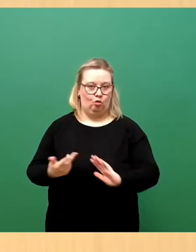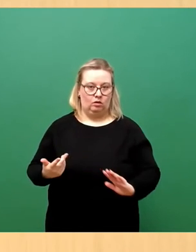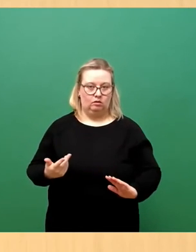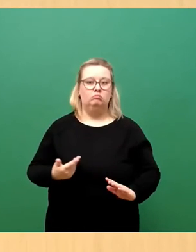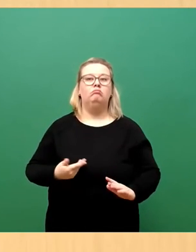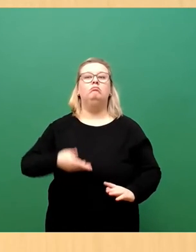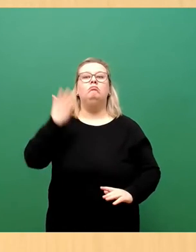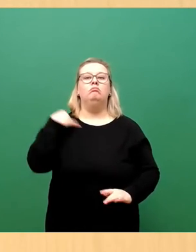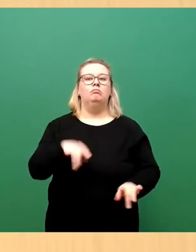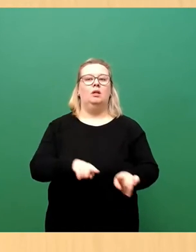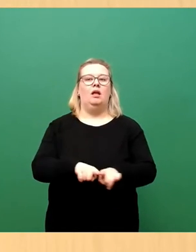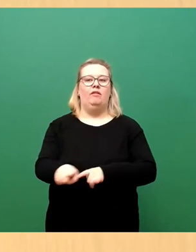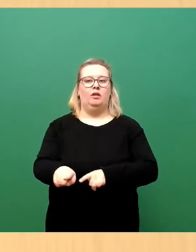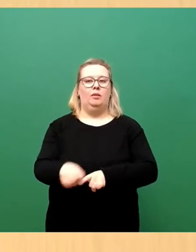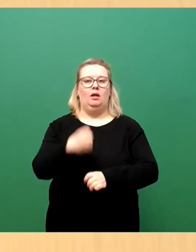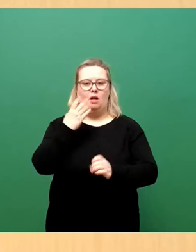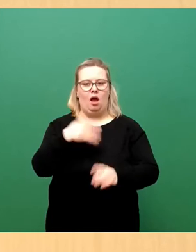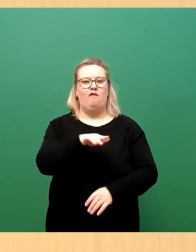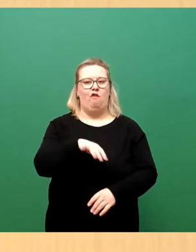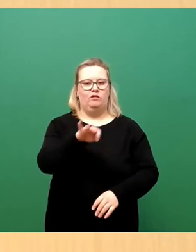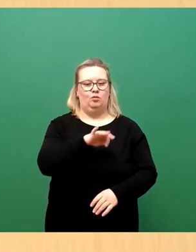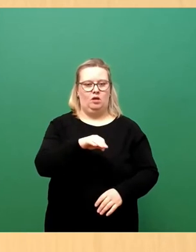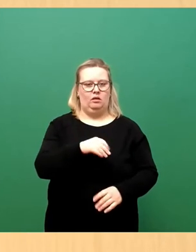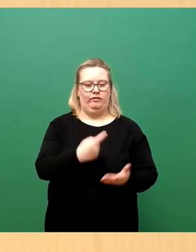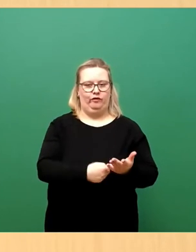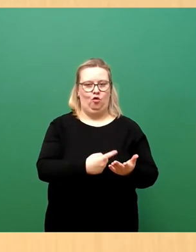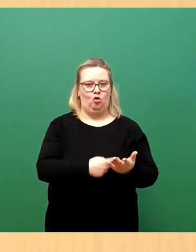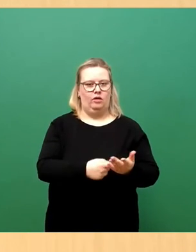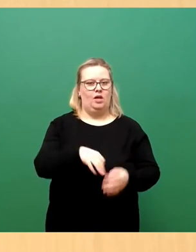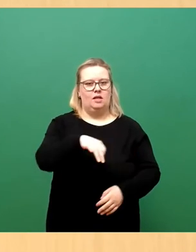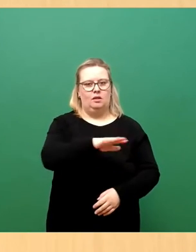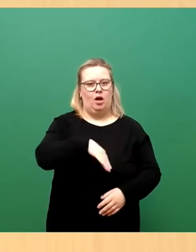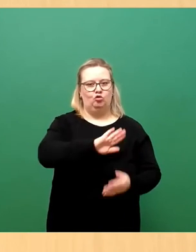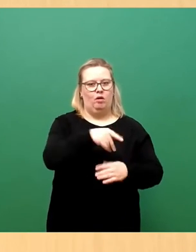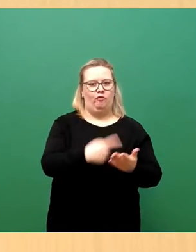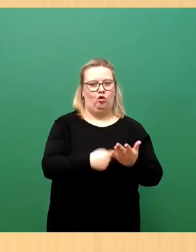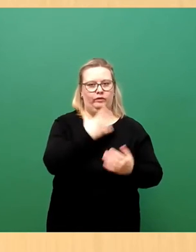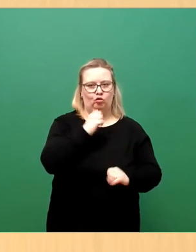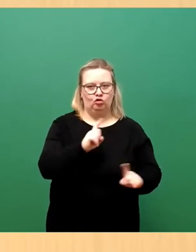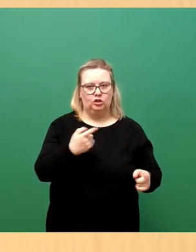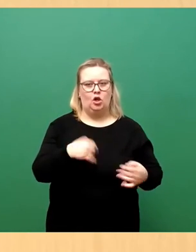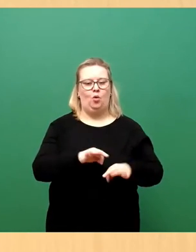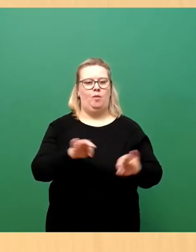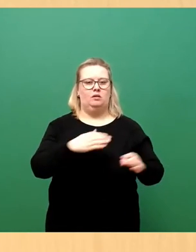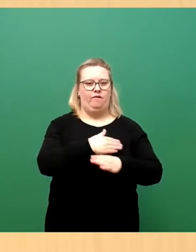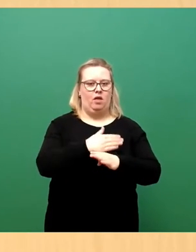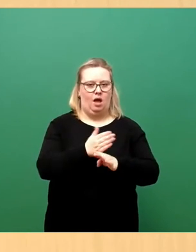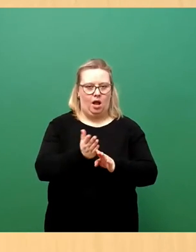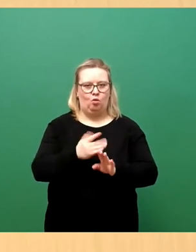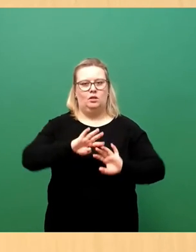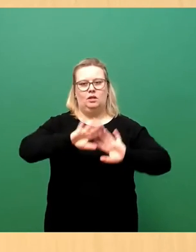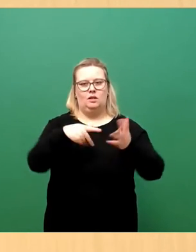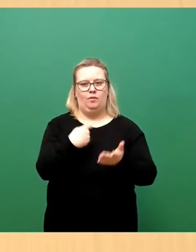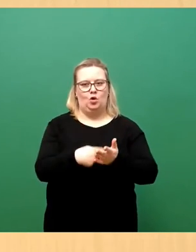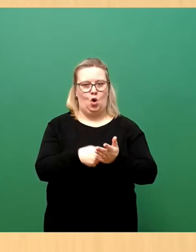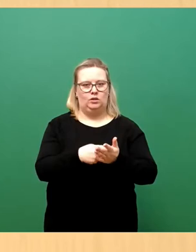als FDP klar für die 15%, um nicht einzelne Bereiche zu überfordern, eine bessere Verteilung zu gewährleisten und die Gesamtkosten fürs Bauen machbar